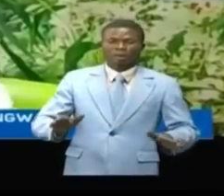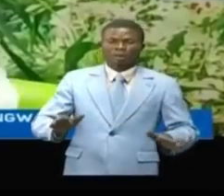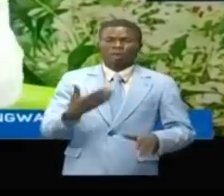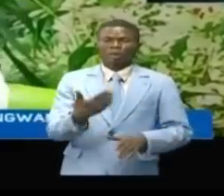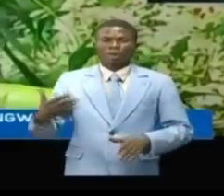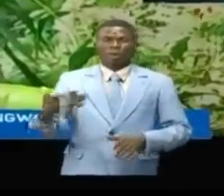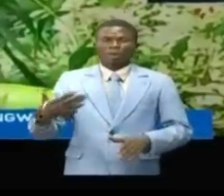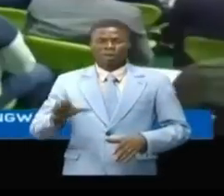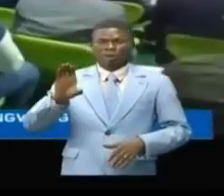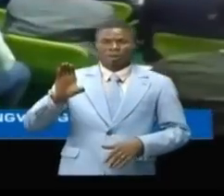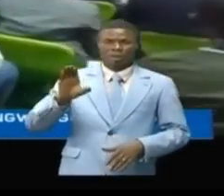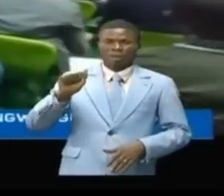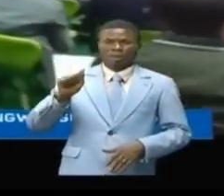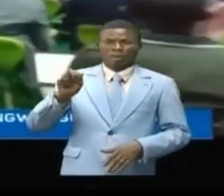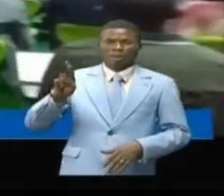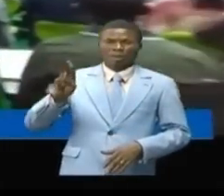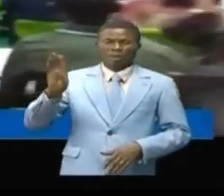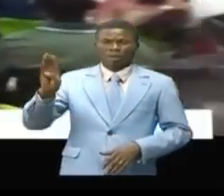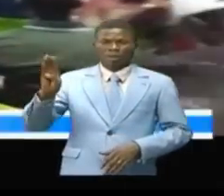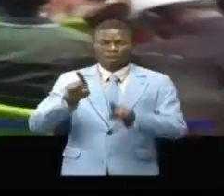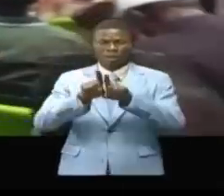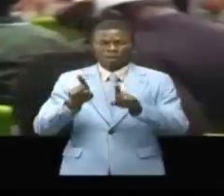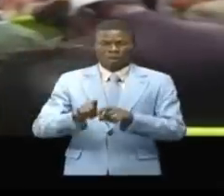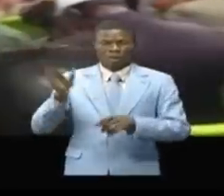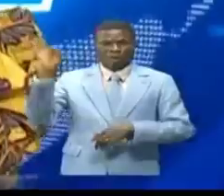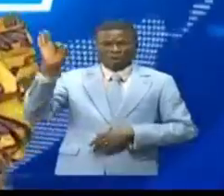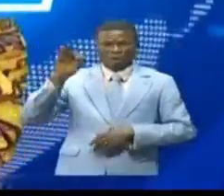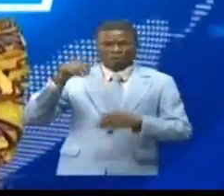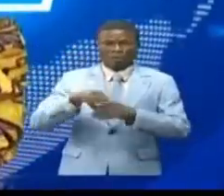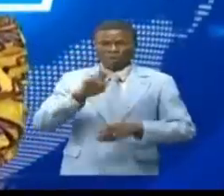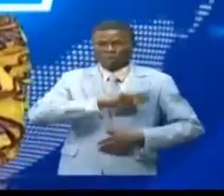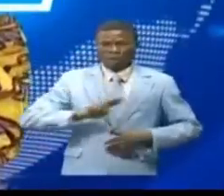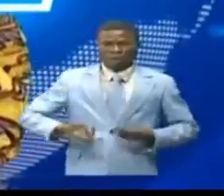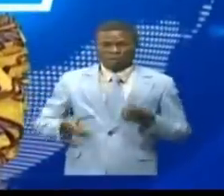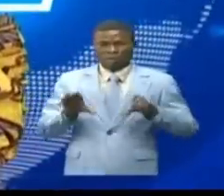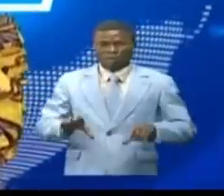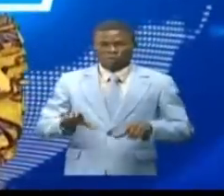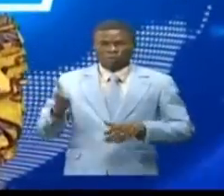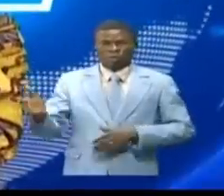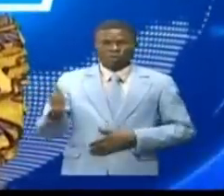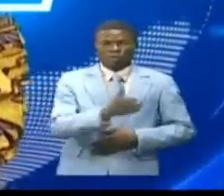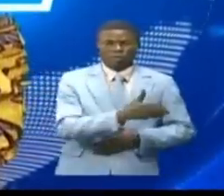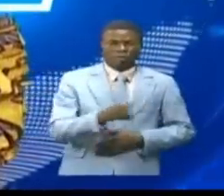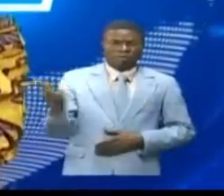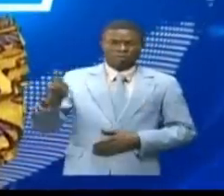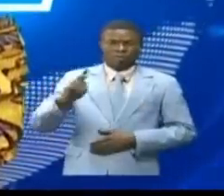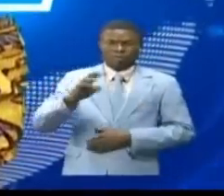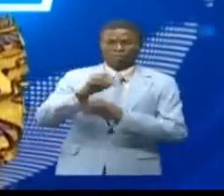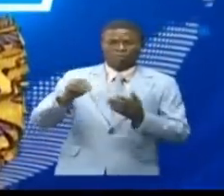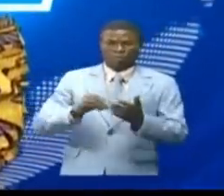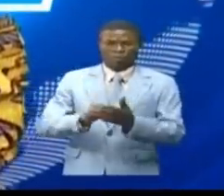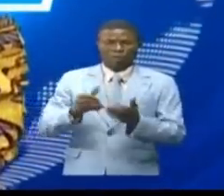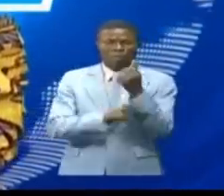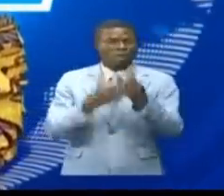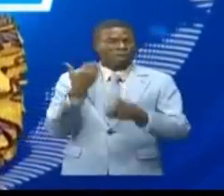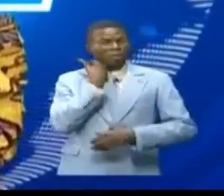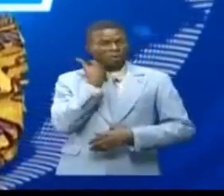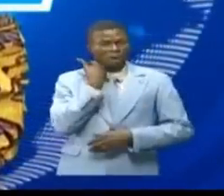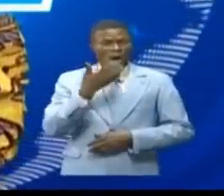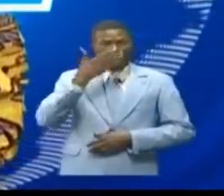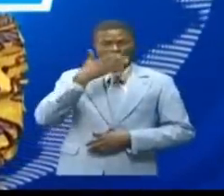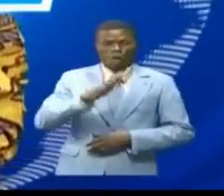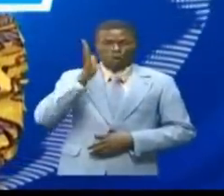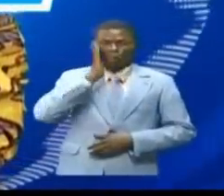de carbone et de la protection des tourbières en RDC. Kasaï Central, les patients de l'hôpital Bomberger